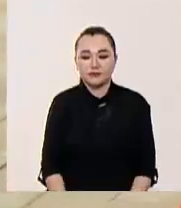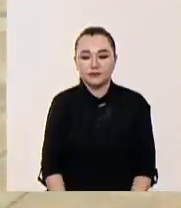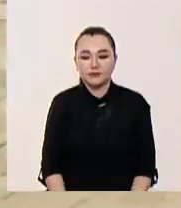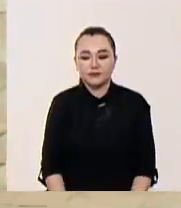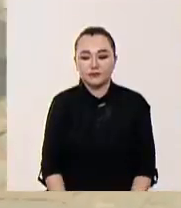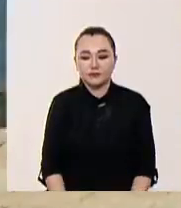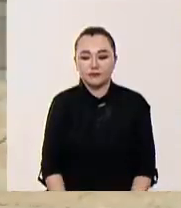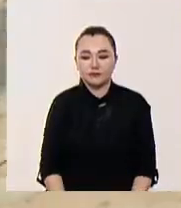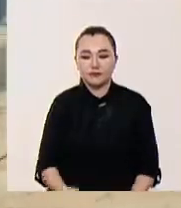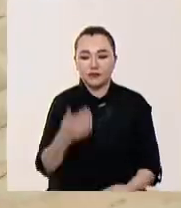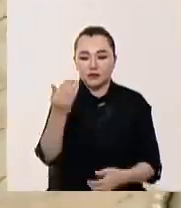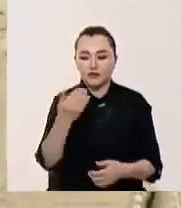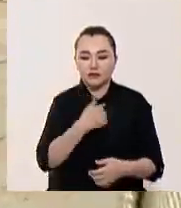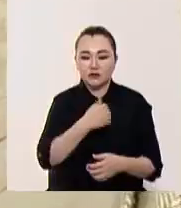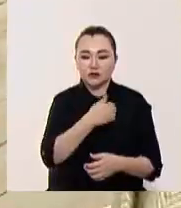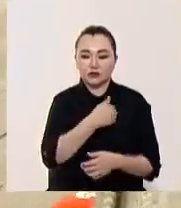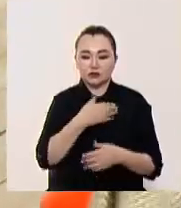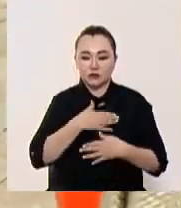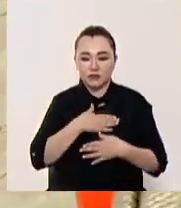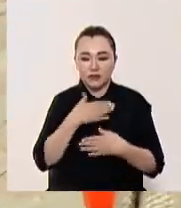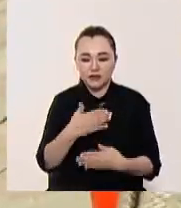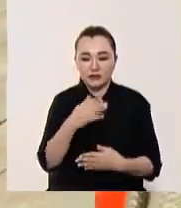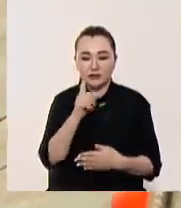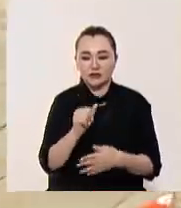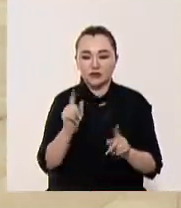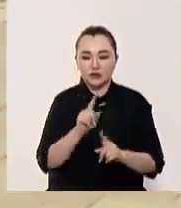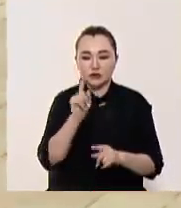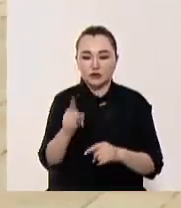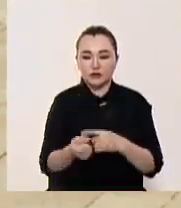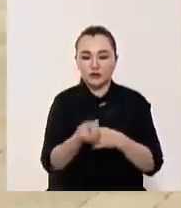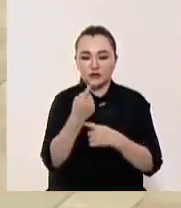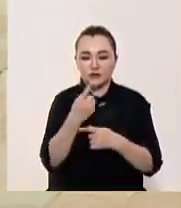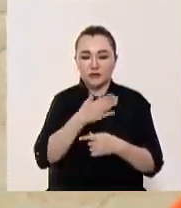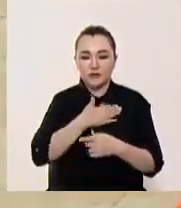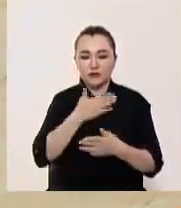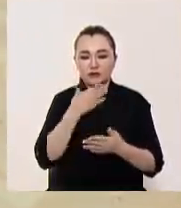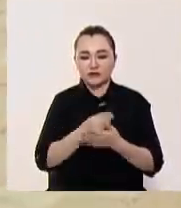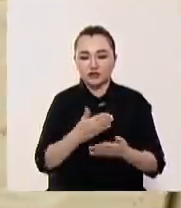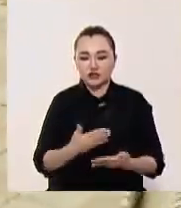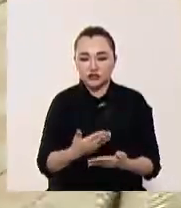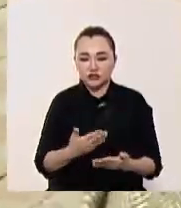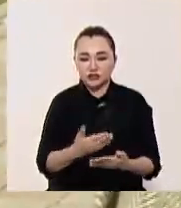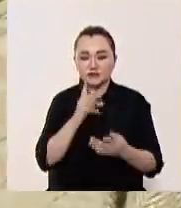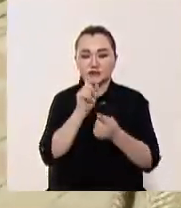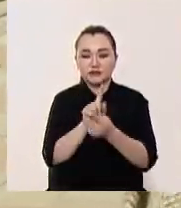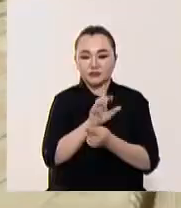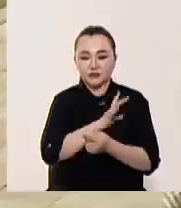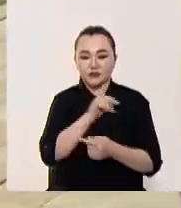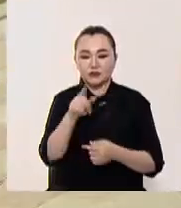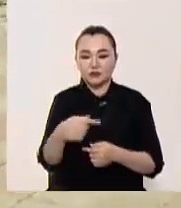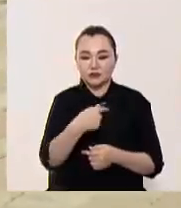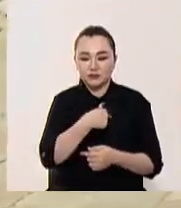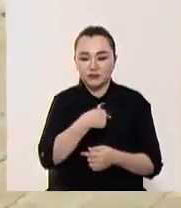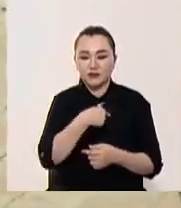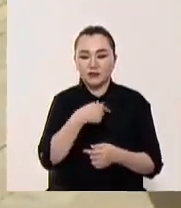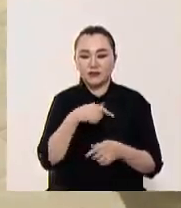ночевать. Его хотела бы я поблагодарить за то, что он появился в моей судьбе, что он мне и себе